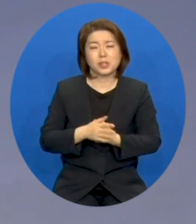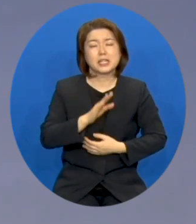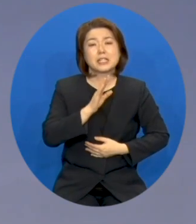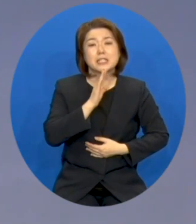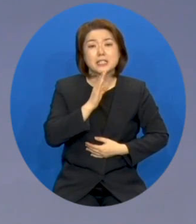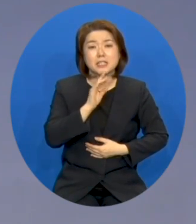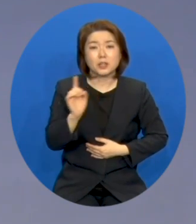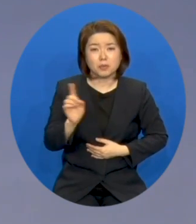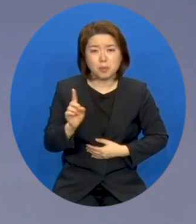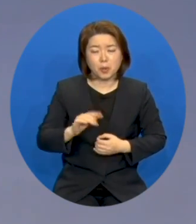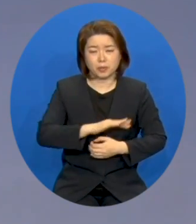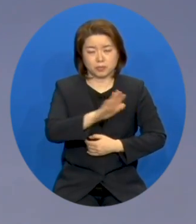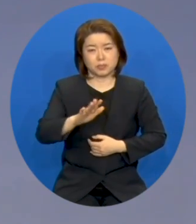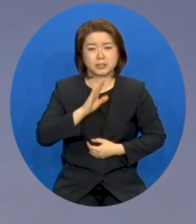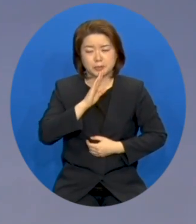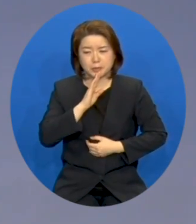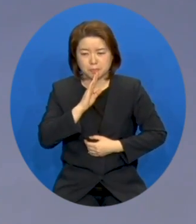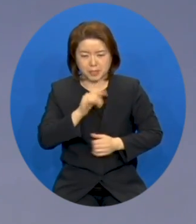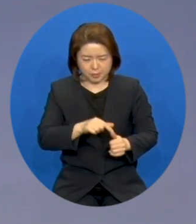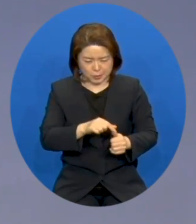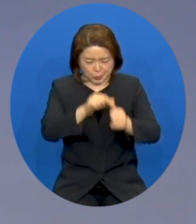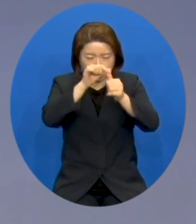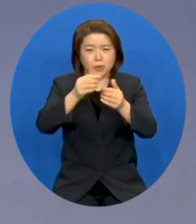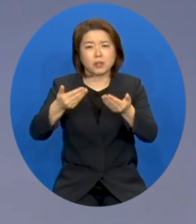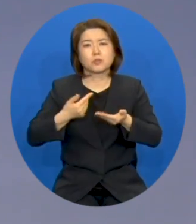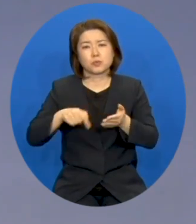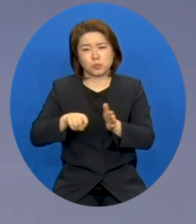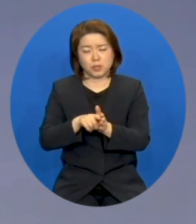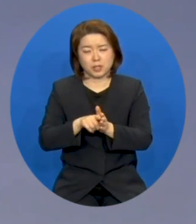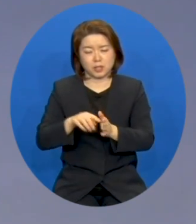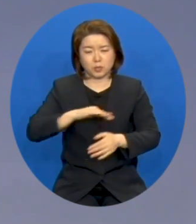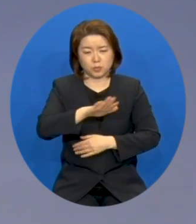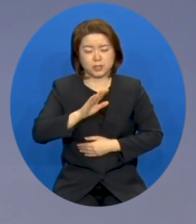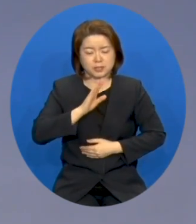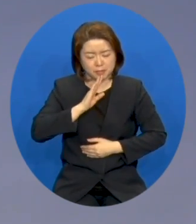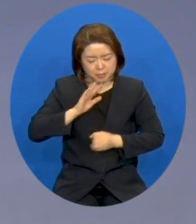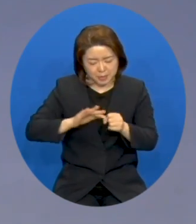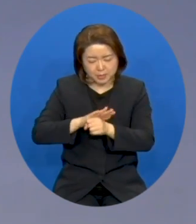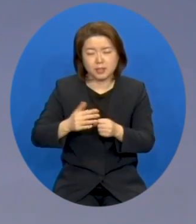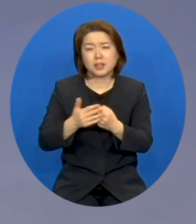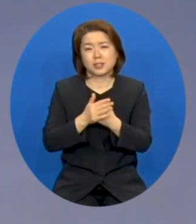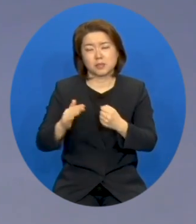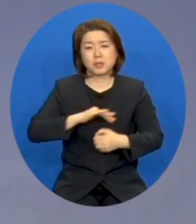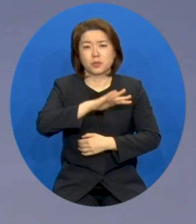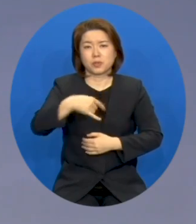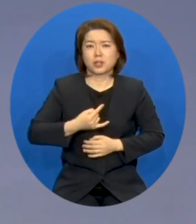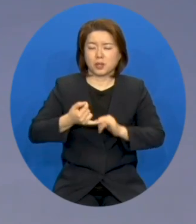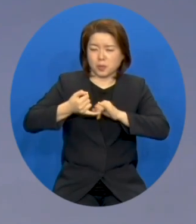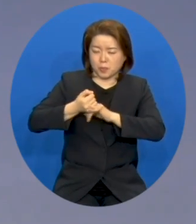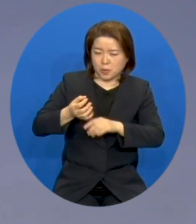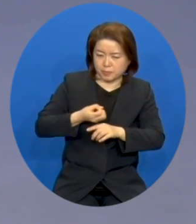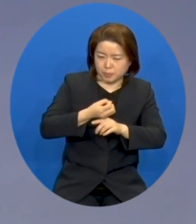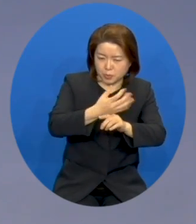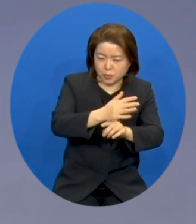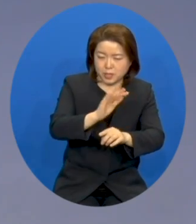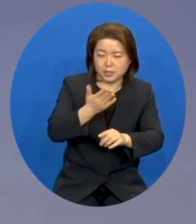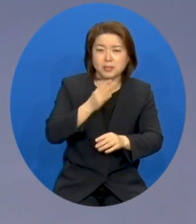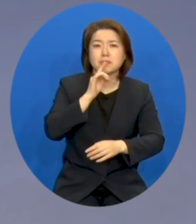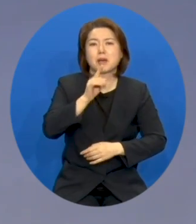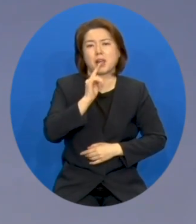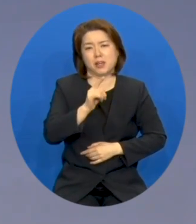실제로는 우리를 정말 살려내려고, 우리를 정말 사랑하니까, 우리에게 꼭 전해줘야 될